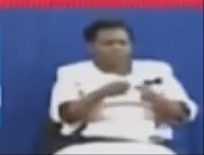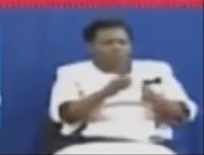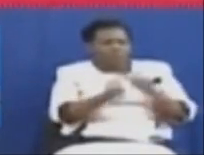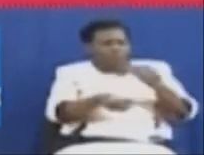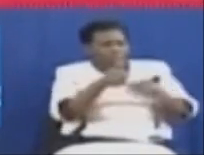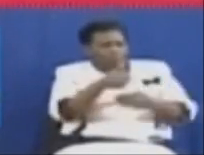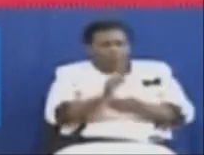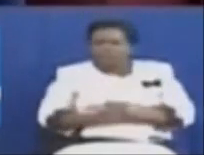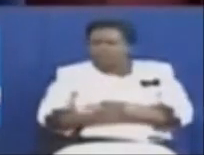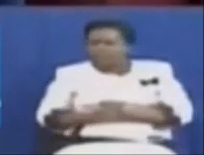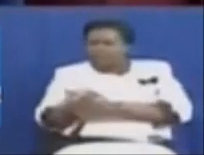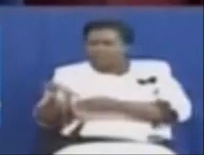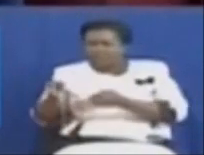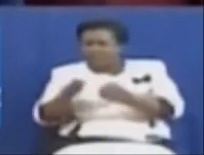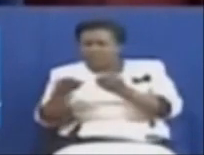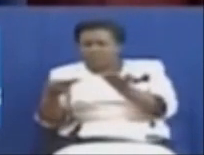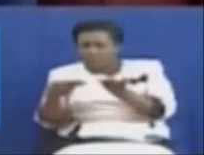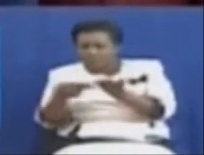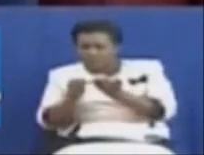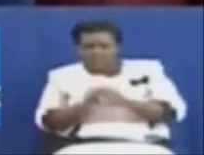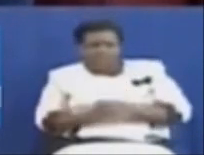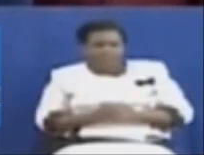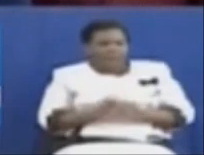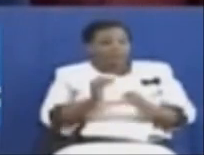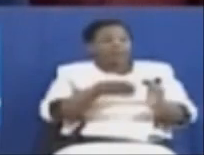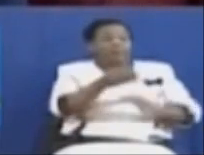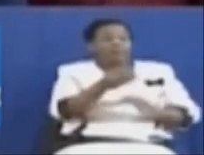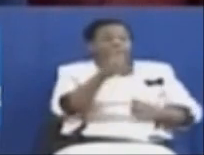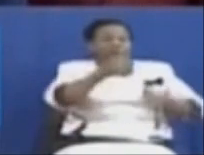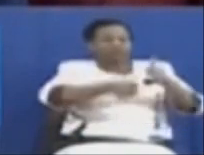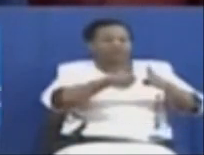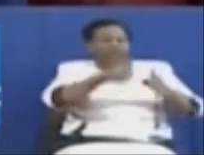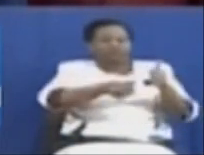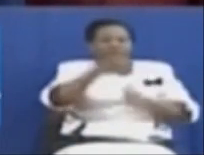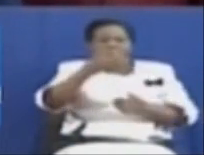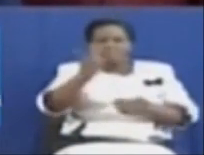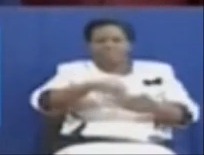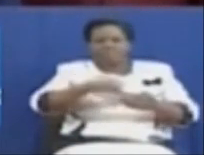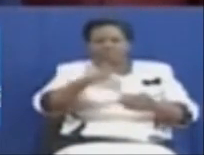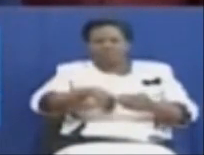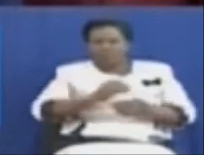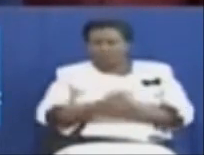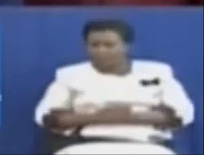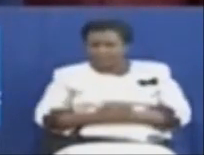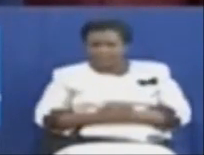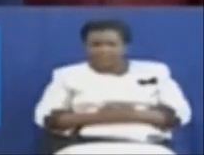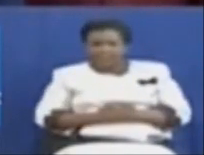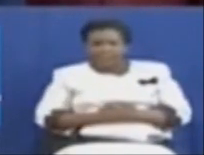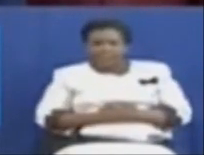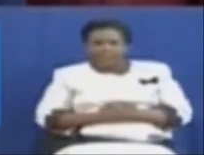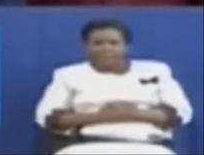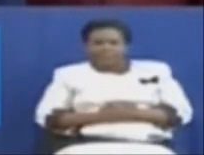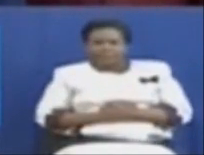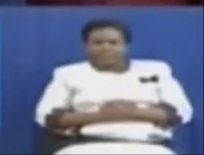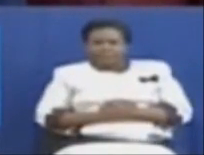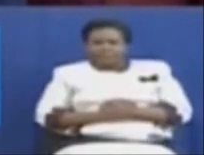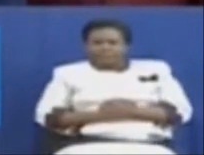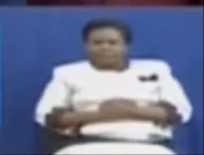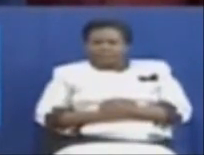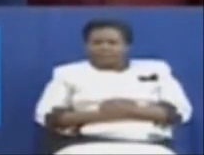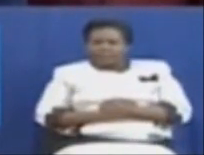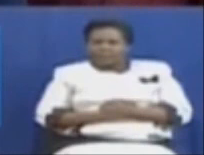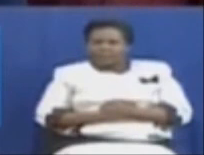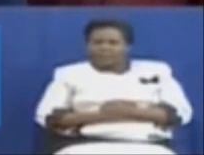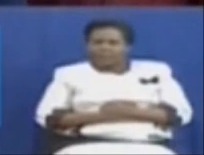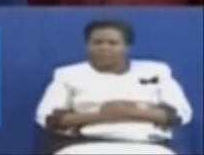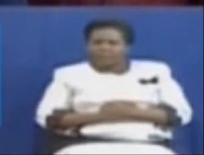upatikanaji wa takwimu zitakazosaidia kuandaa mipango ya kuleta mageuzi katika sekta ya ushirika na kuimarisha uchumi wa taifa na kuviimarisha vyama vya ushirika kuwa na